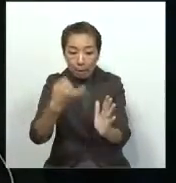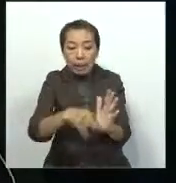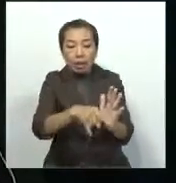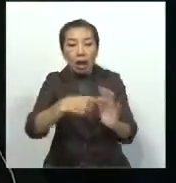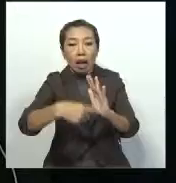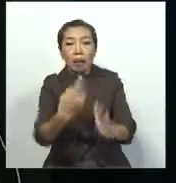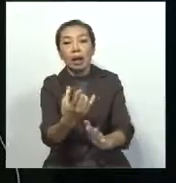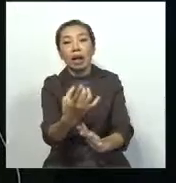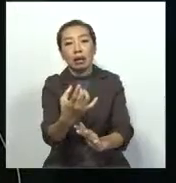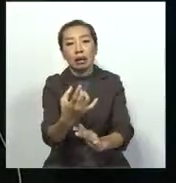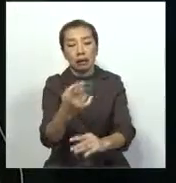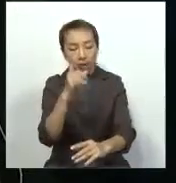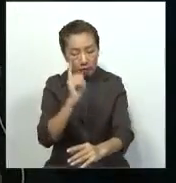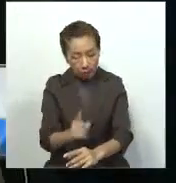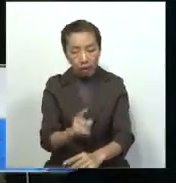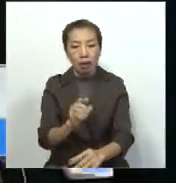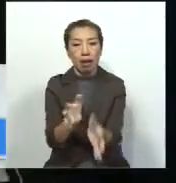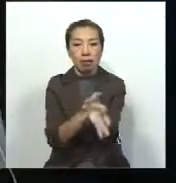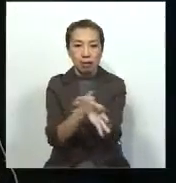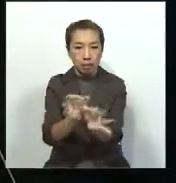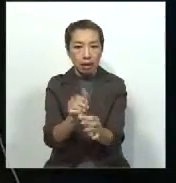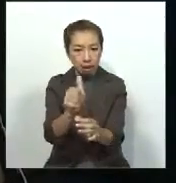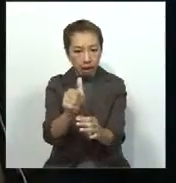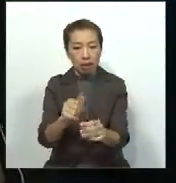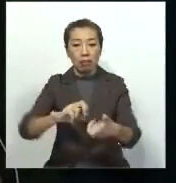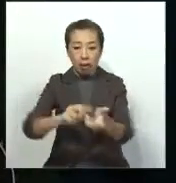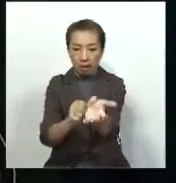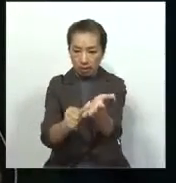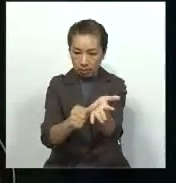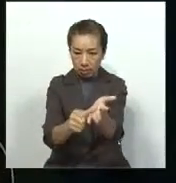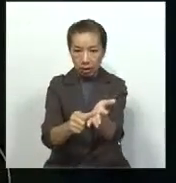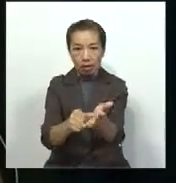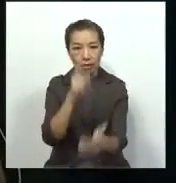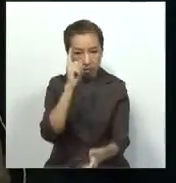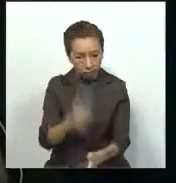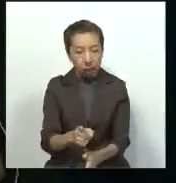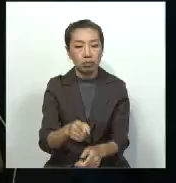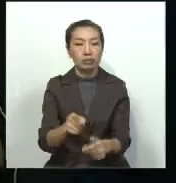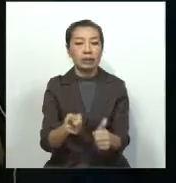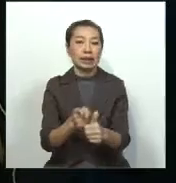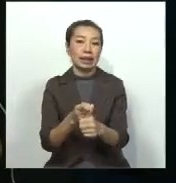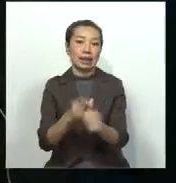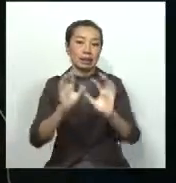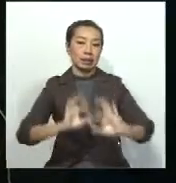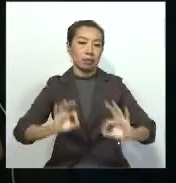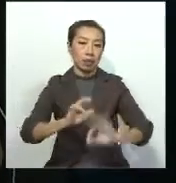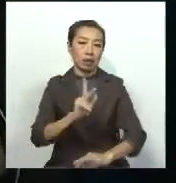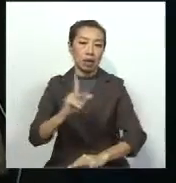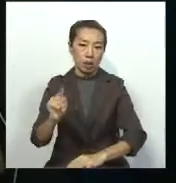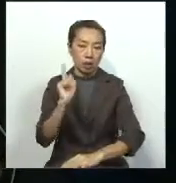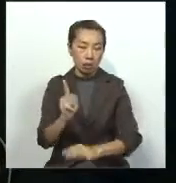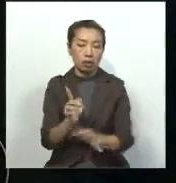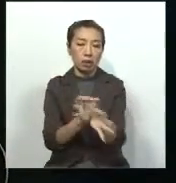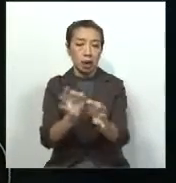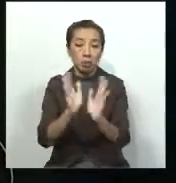ข้อผิดพลาดที่แท้จริงเกิดขึ้นจากอะไรจะแก้ไขยังไงนะครับอันนี้ก็เป็นประเด็นหลักมากกว่าถึงแม้ว่าจะถูก